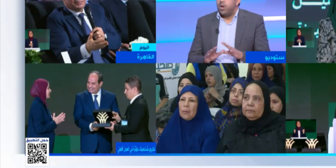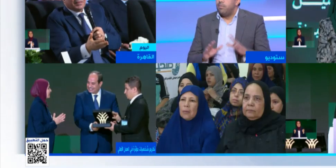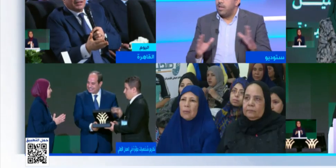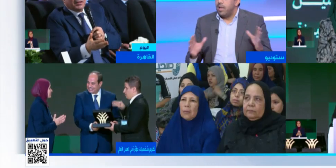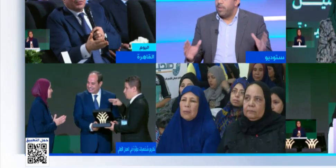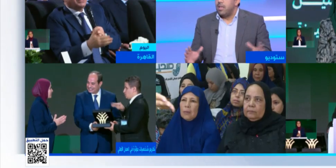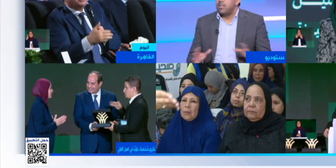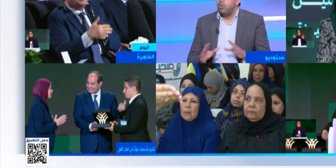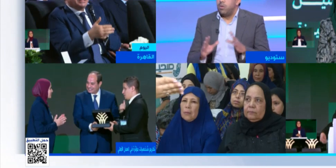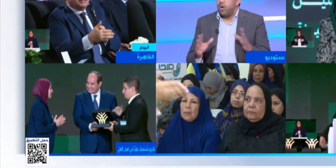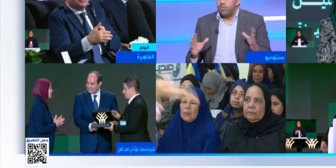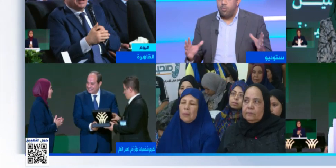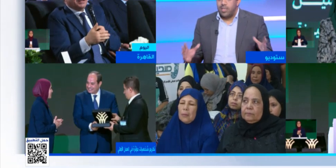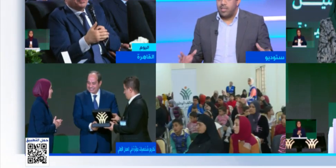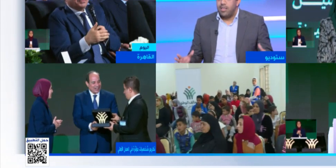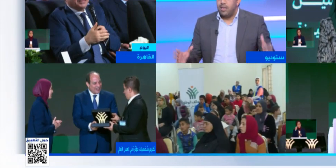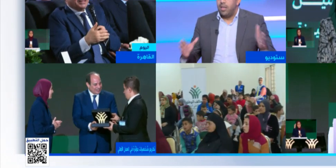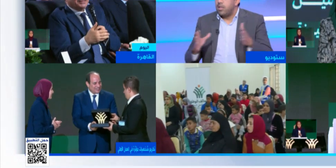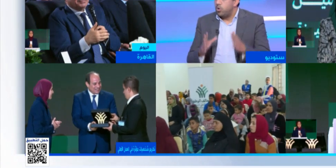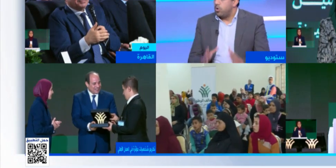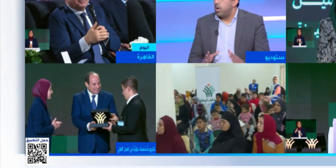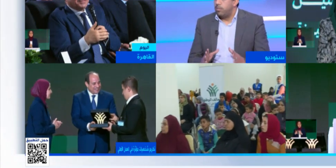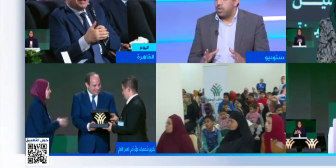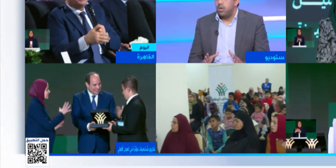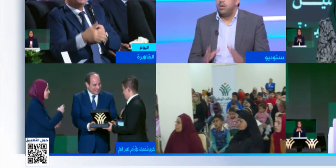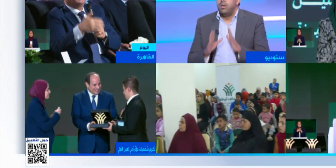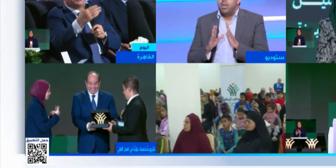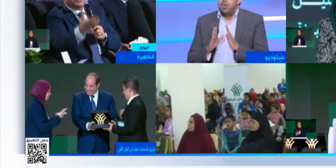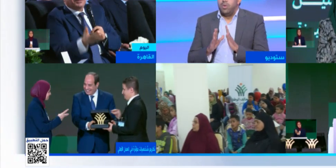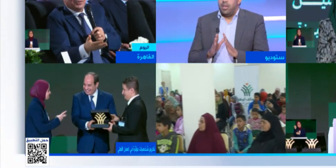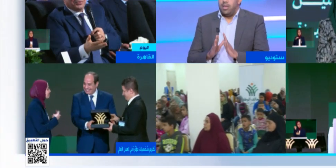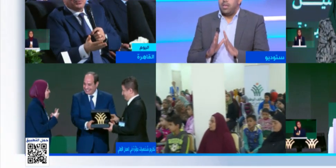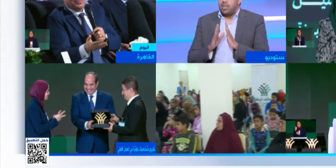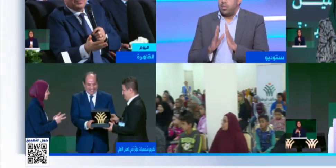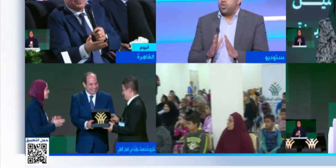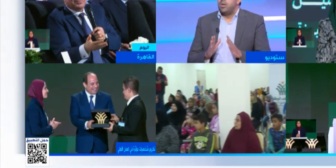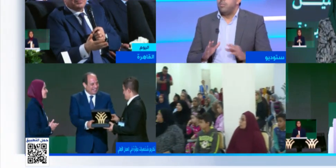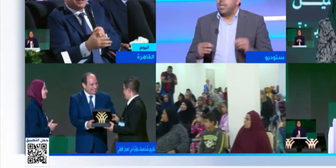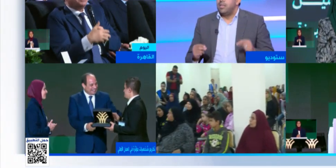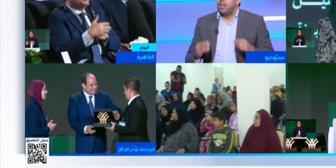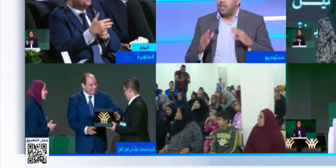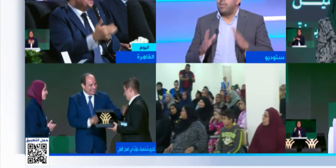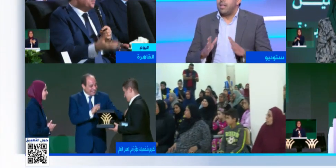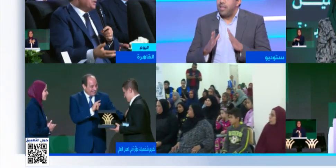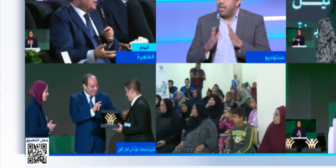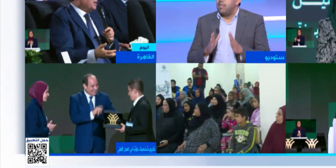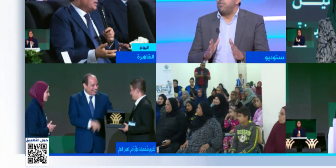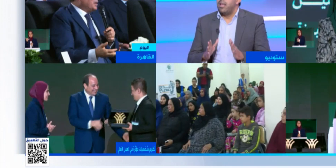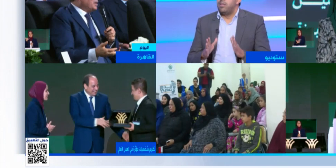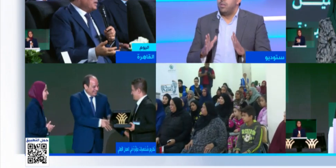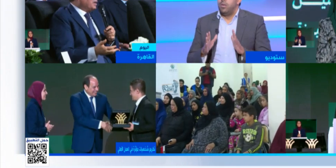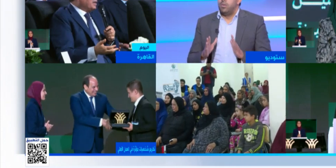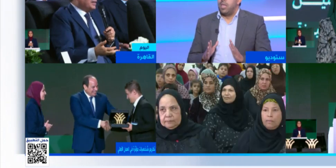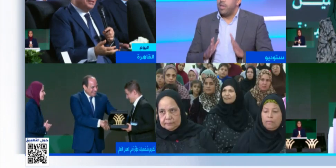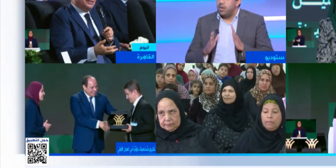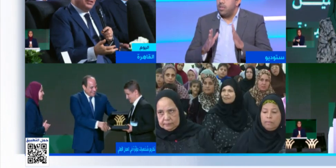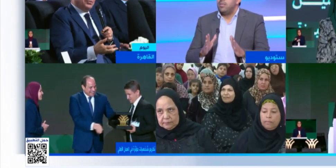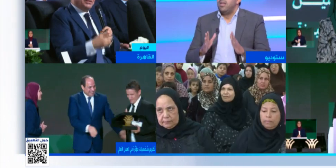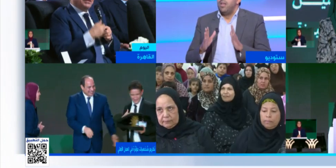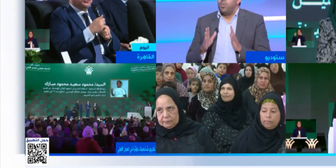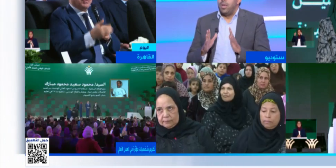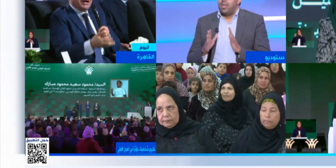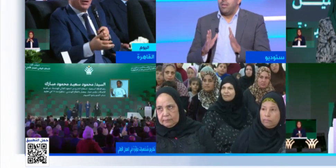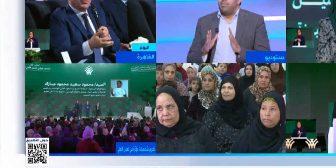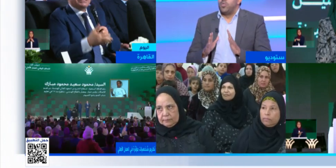إن مجموعة من الجمعيات أو مجموعة من المؤسسات إن هي تقعد مع بعضها وإن هي تتشارك بحيث إن هي يبقى عندها هدف واحد وكي بي